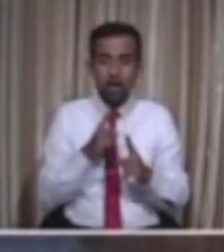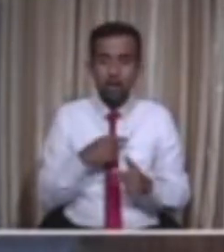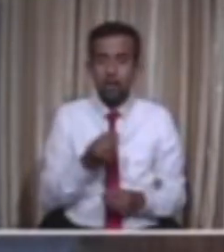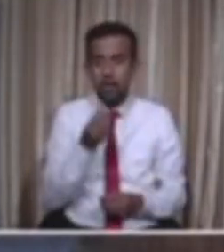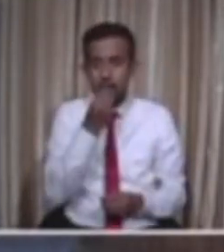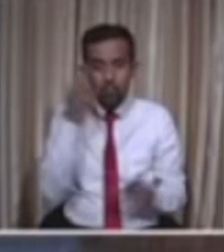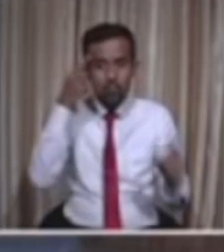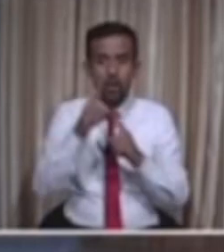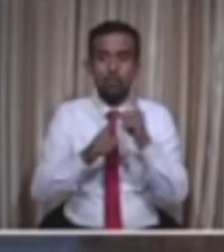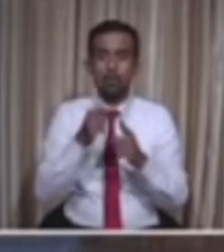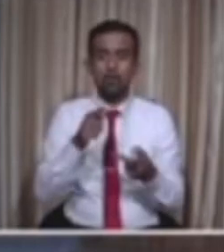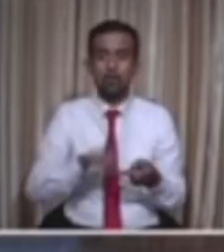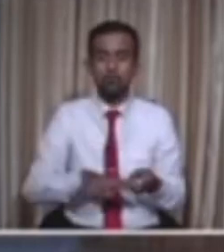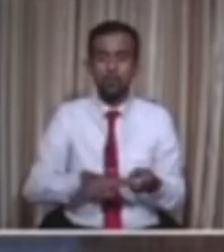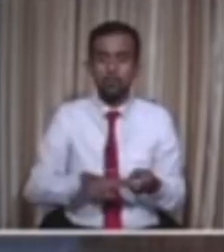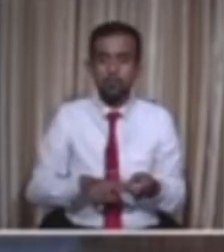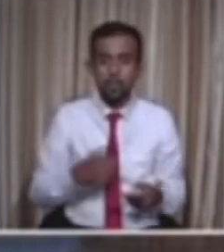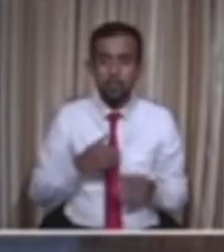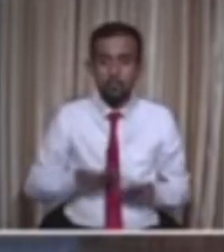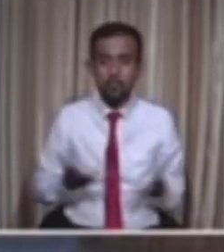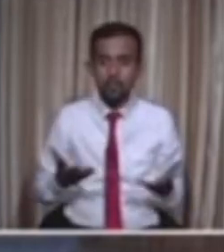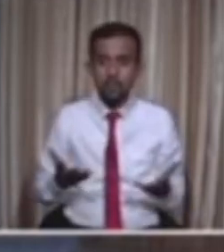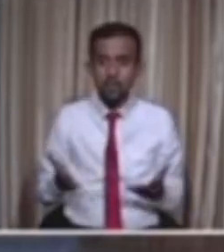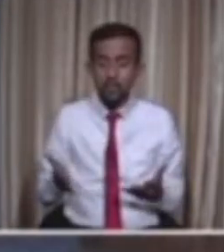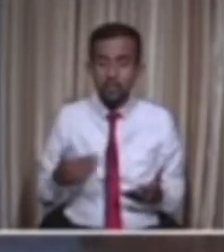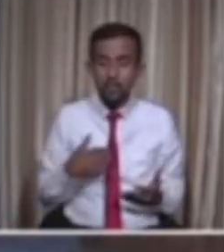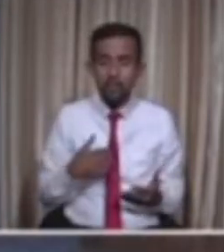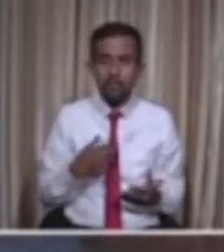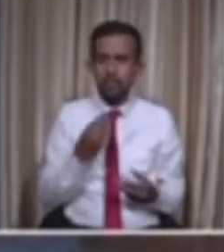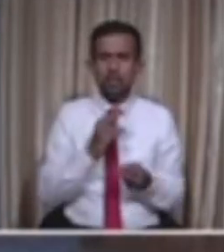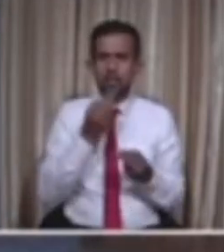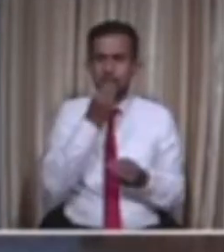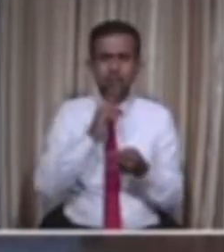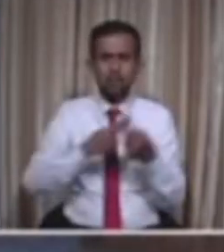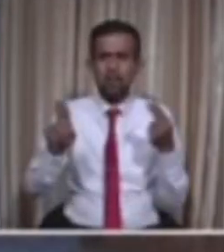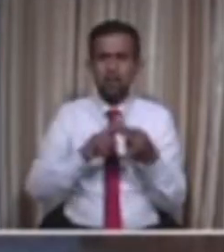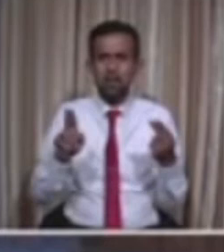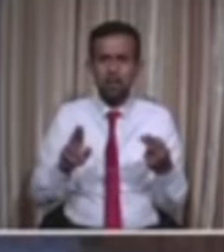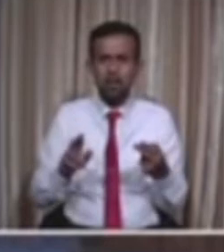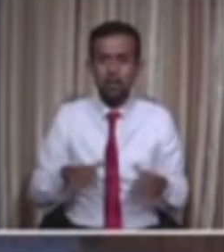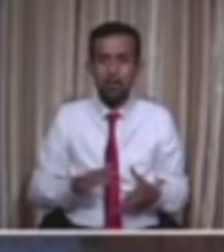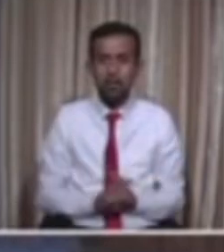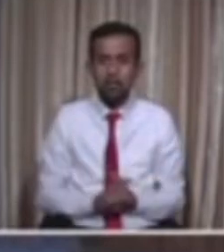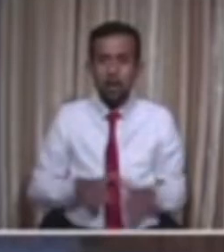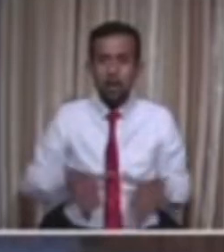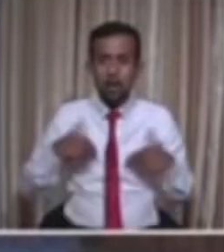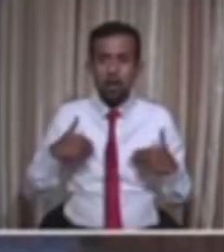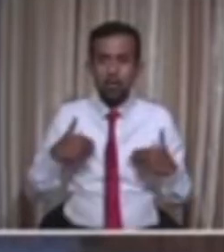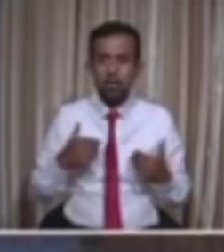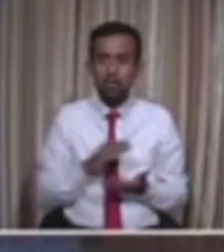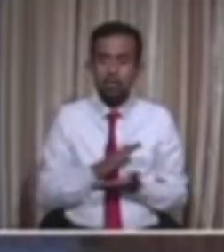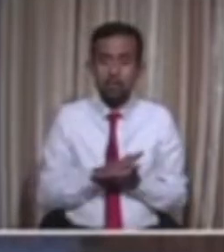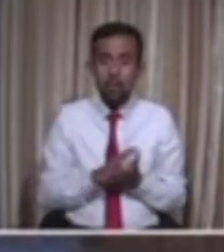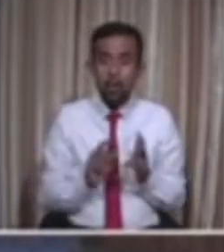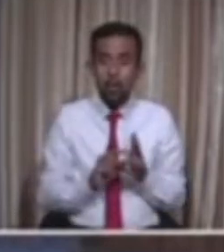kemekkan. Ada apabila kita kerana mem sebutkan apa yang kemekkan. Ada katakan saukya saukya samaannya ayat